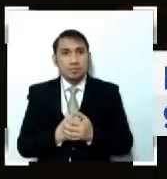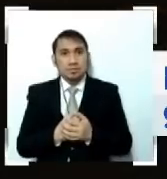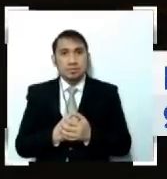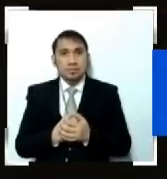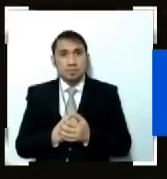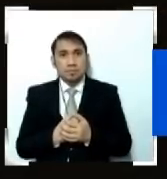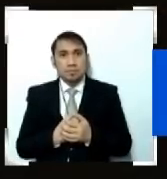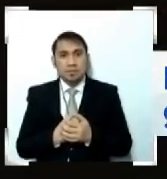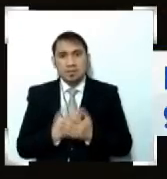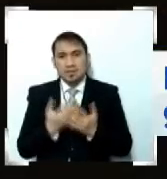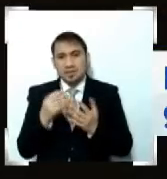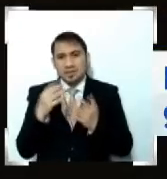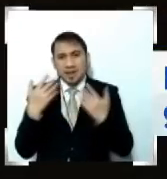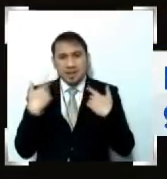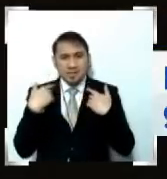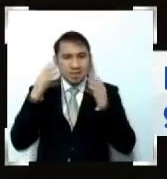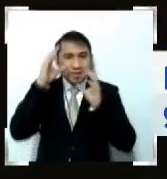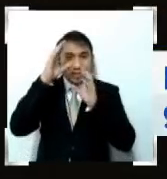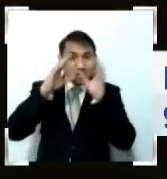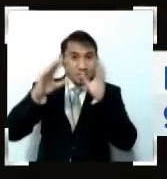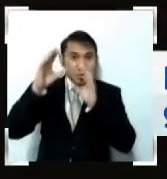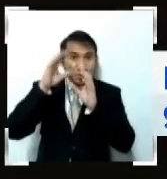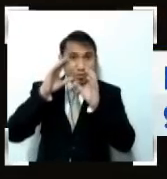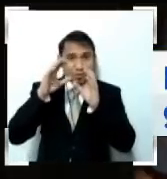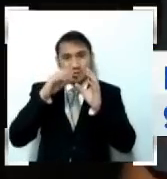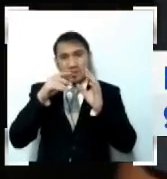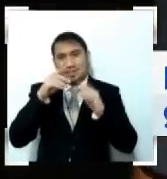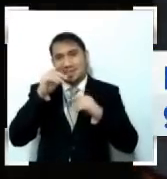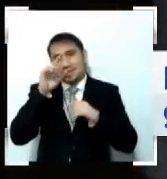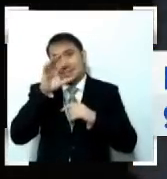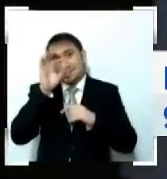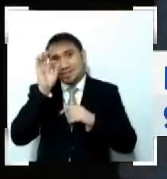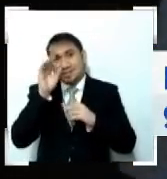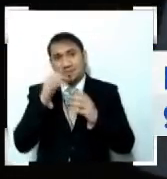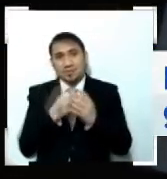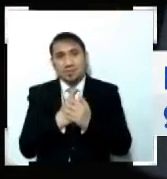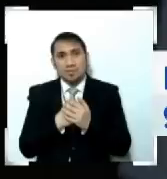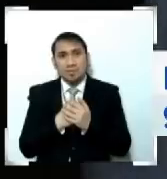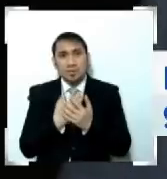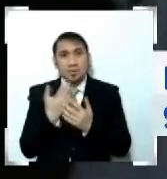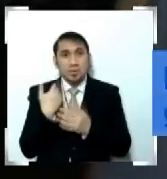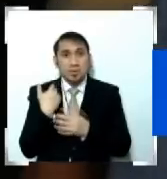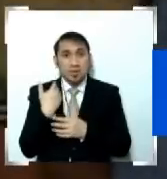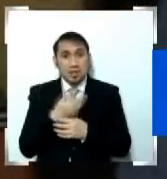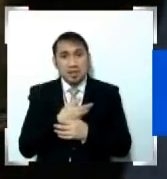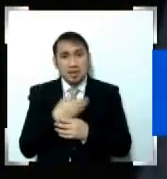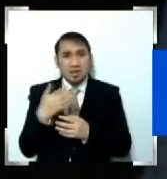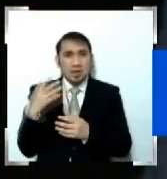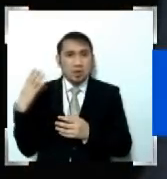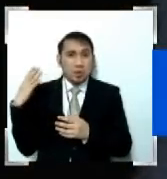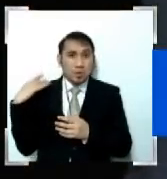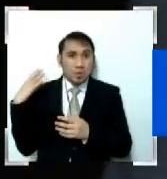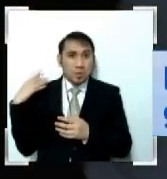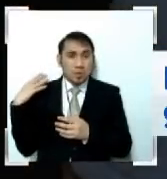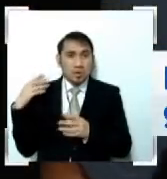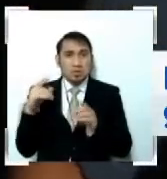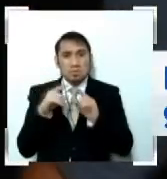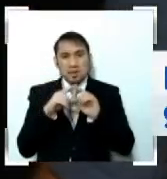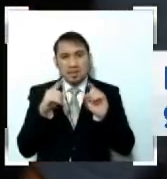matuklasan yung kagaya ng inaasahan natin sa picture. Inaabangan lang po namin kasi lang medyo maulap po